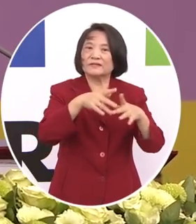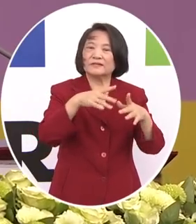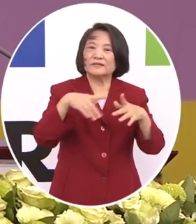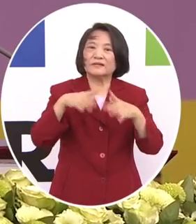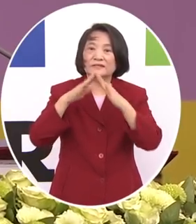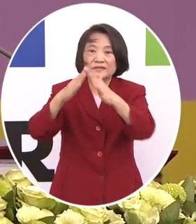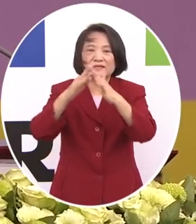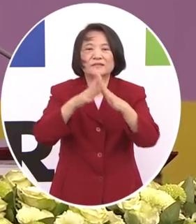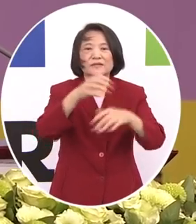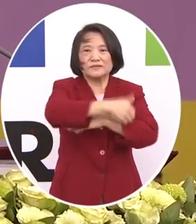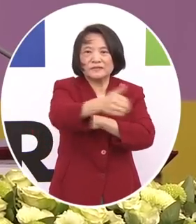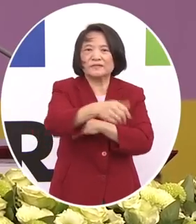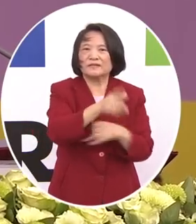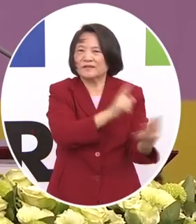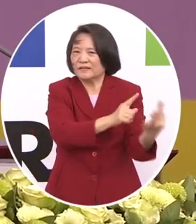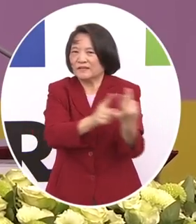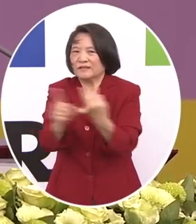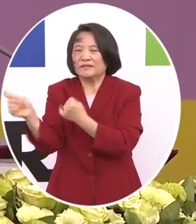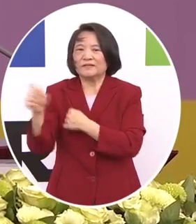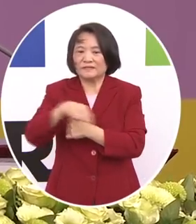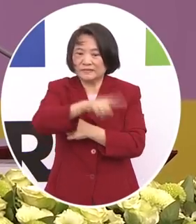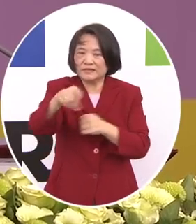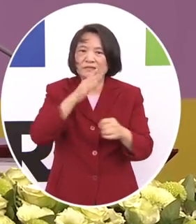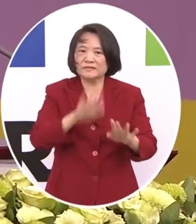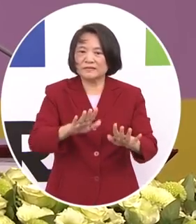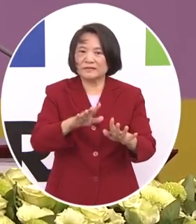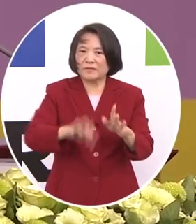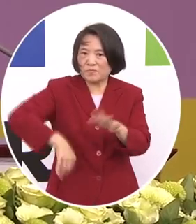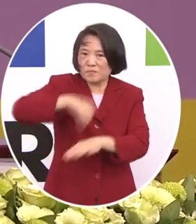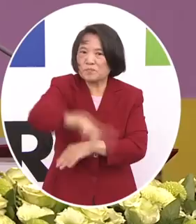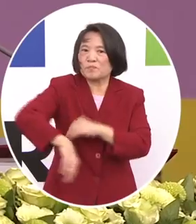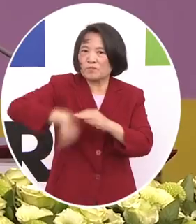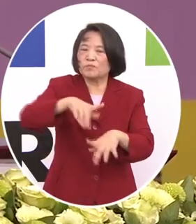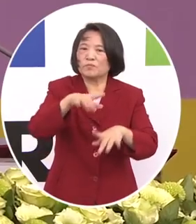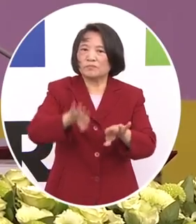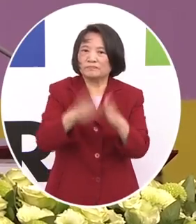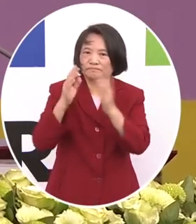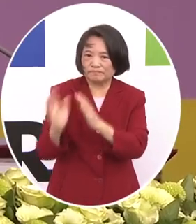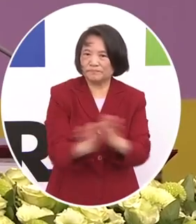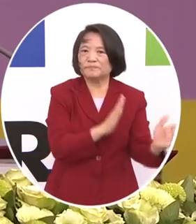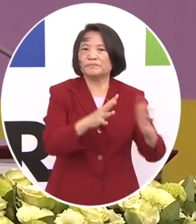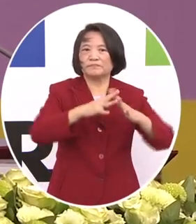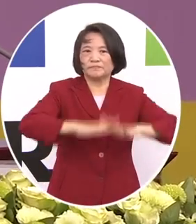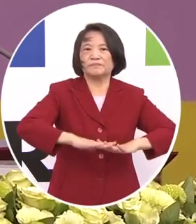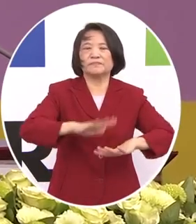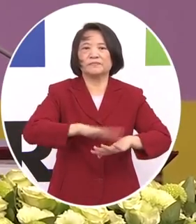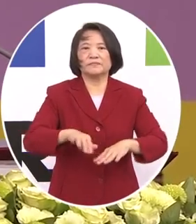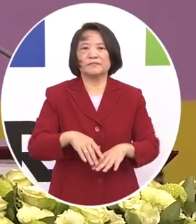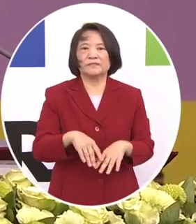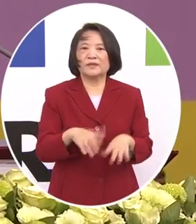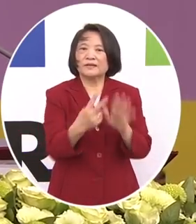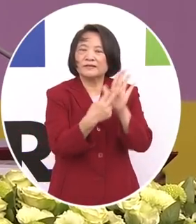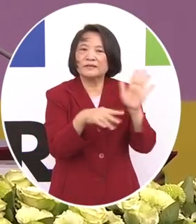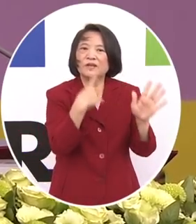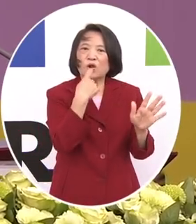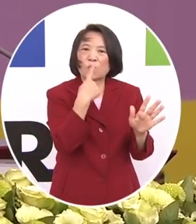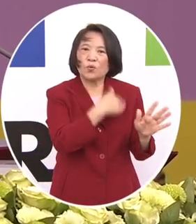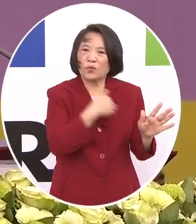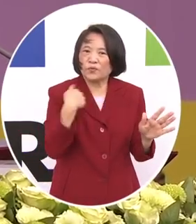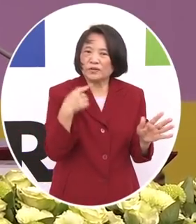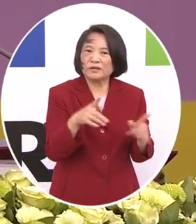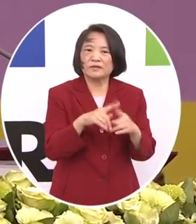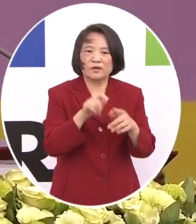阶段台湾要优先投资的基础建设。在彰化，透过绿能、绿电的税